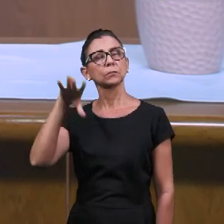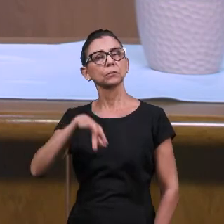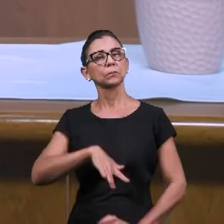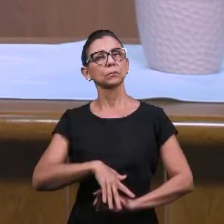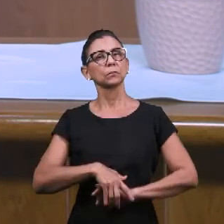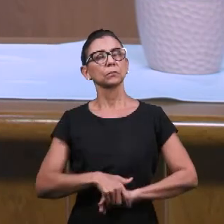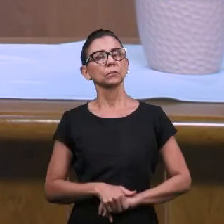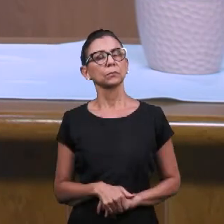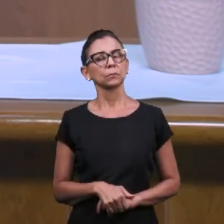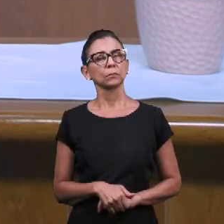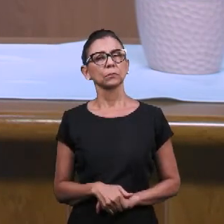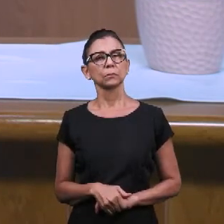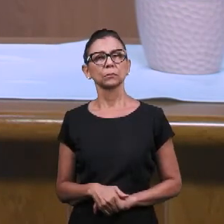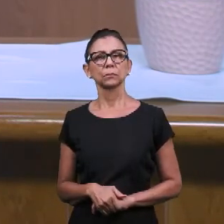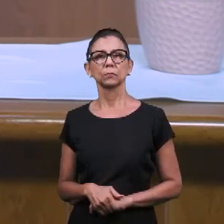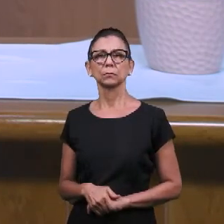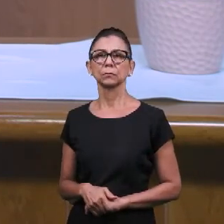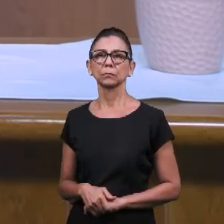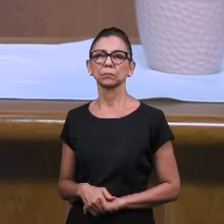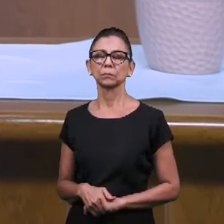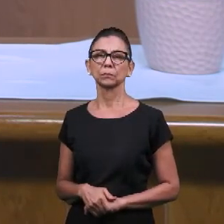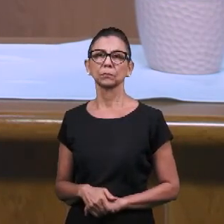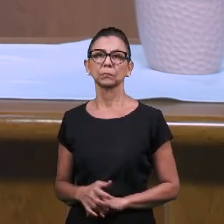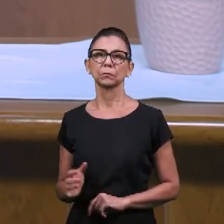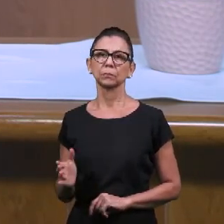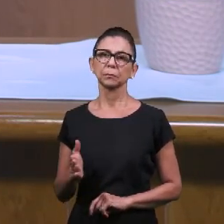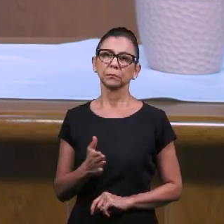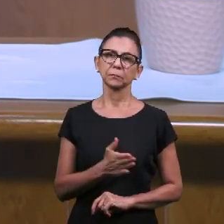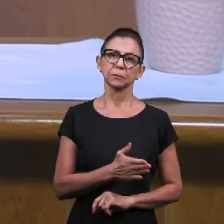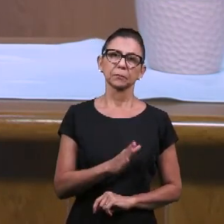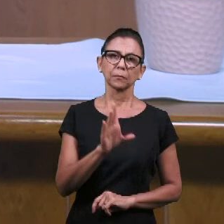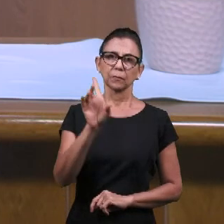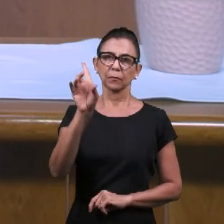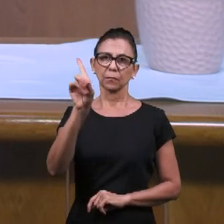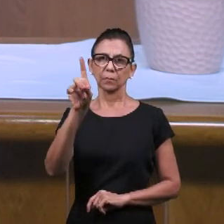она знает, что означает жить Божьей любовью.